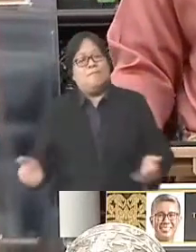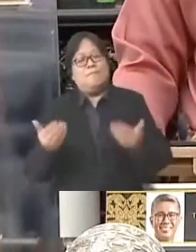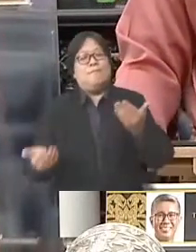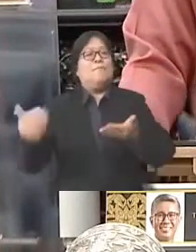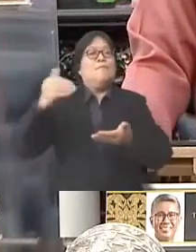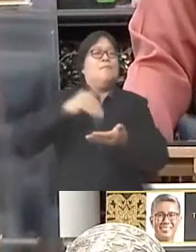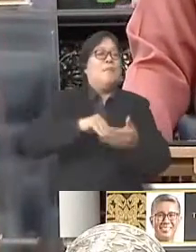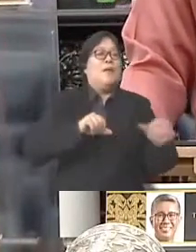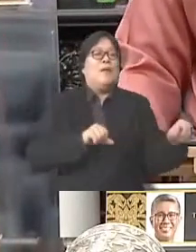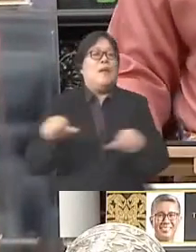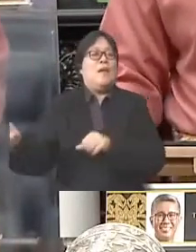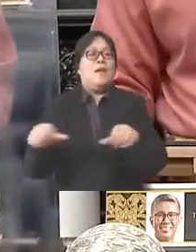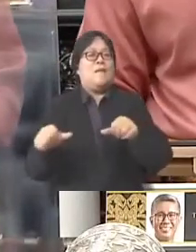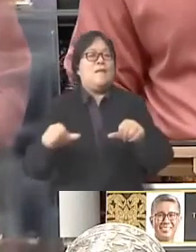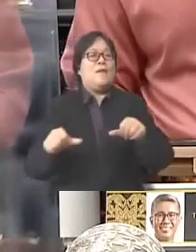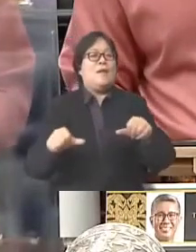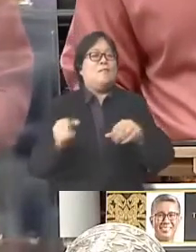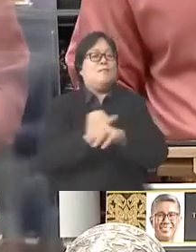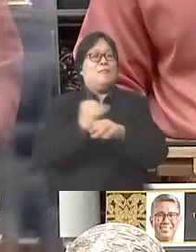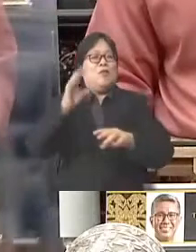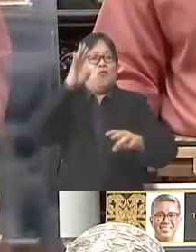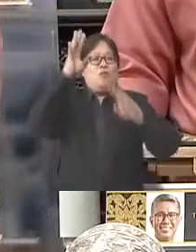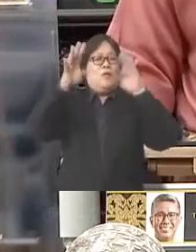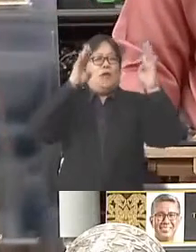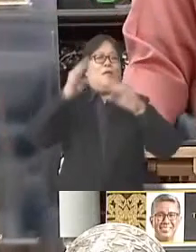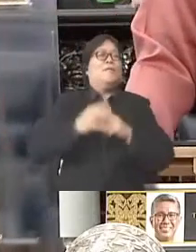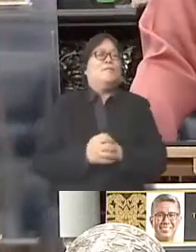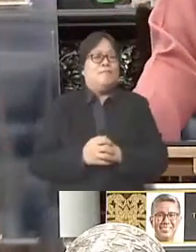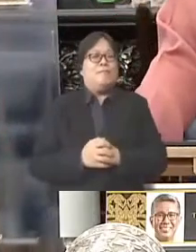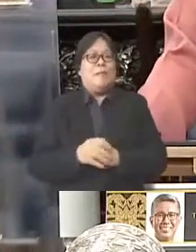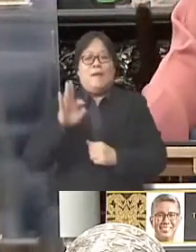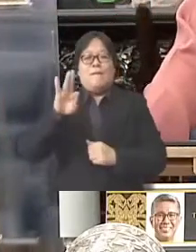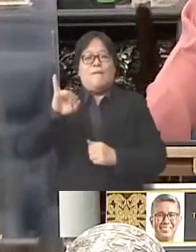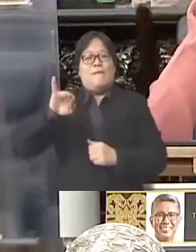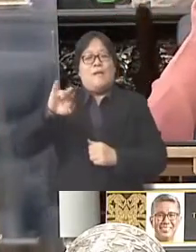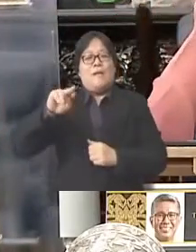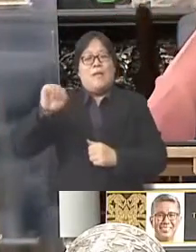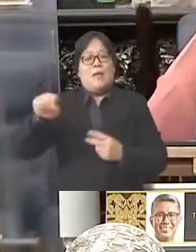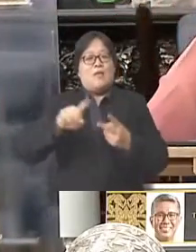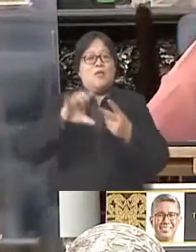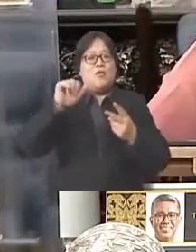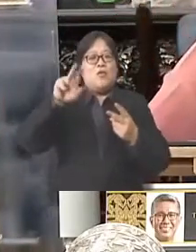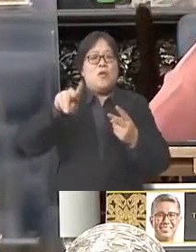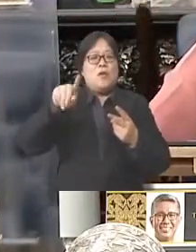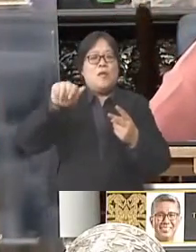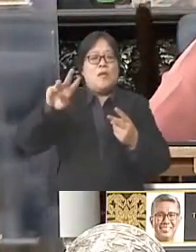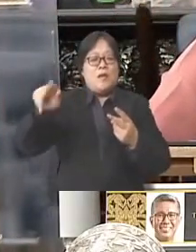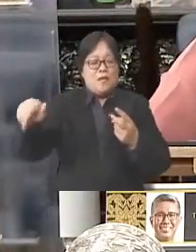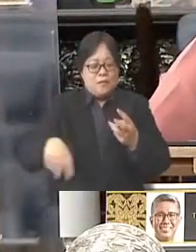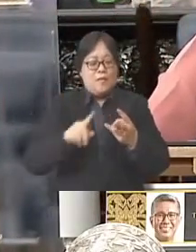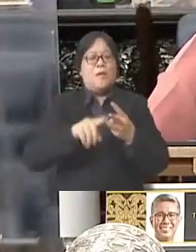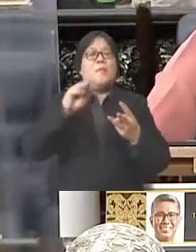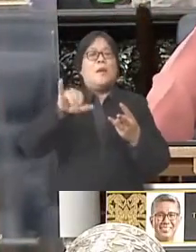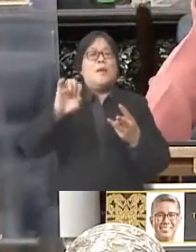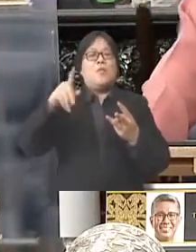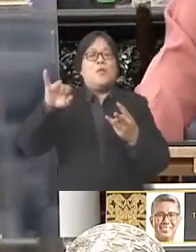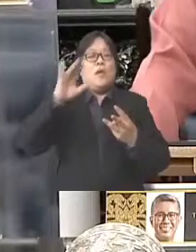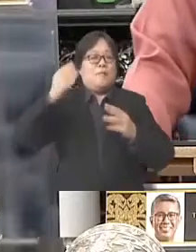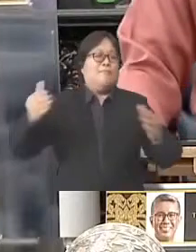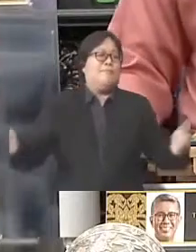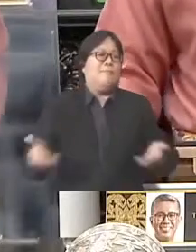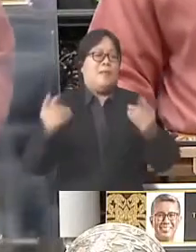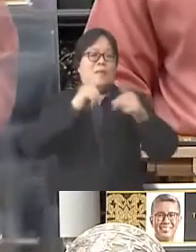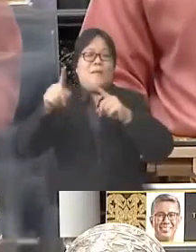rancangan smule.exe activity industri kreatif Regency agency seperti finas cendana dan micrite fences akan menggiatkan